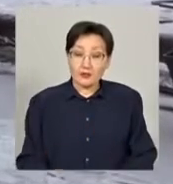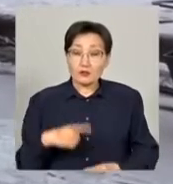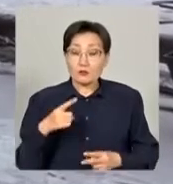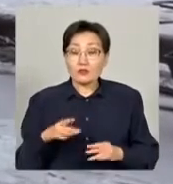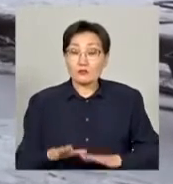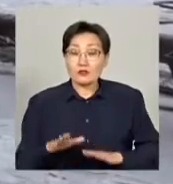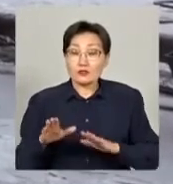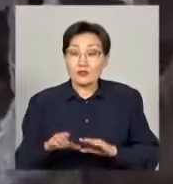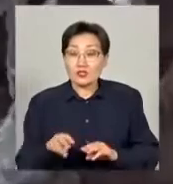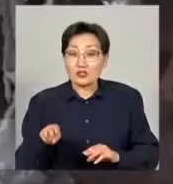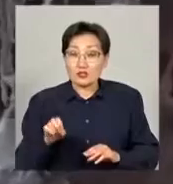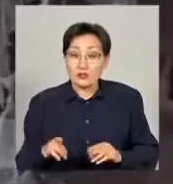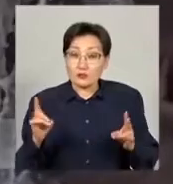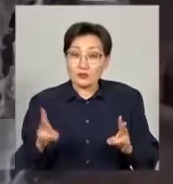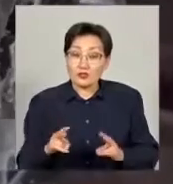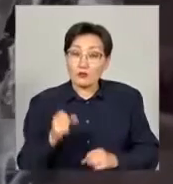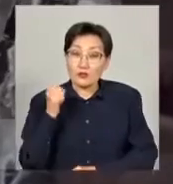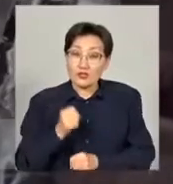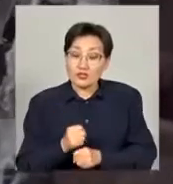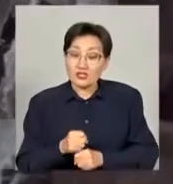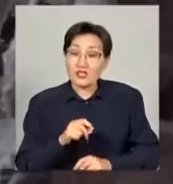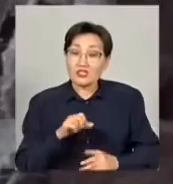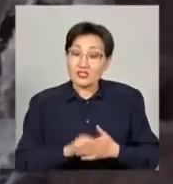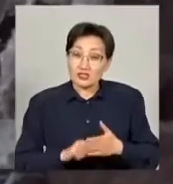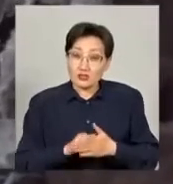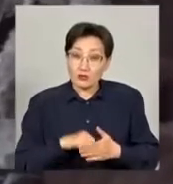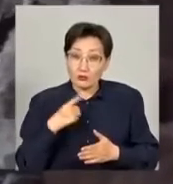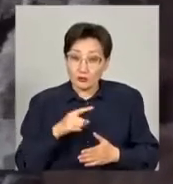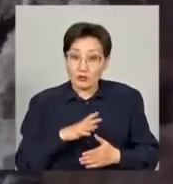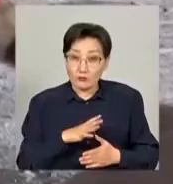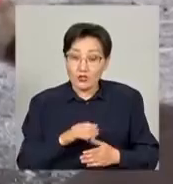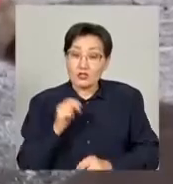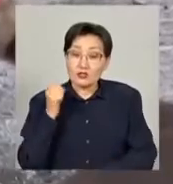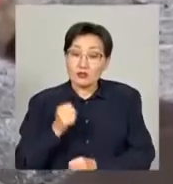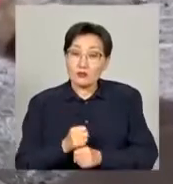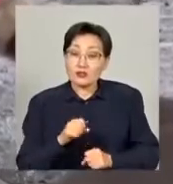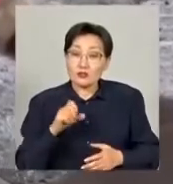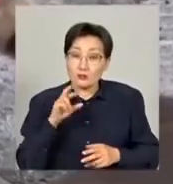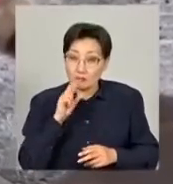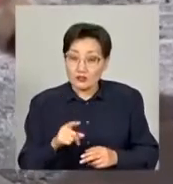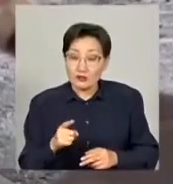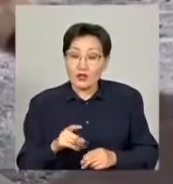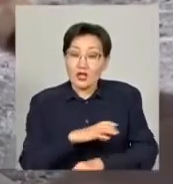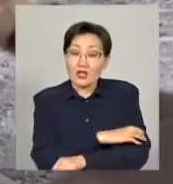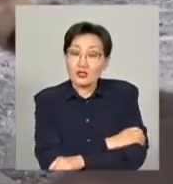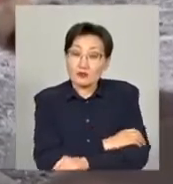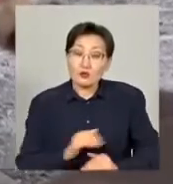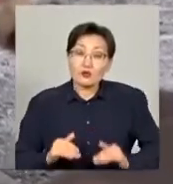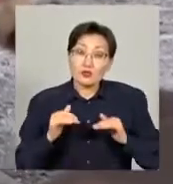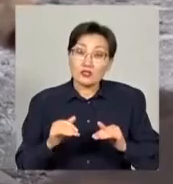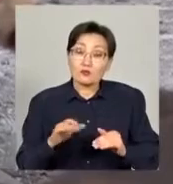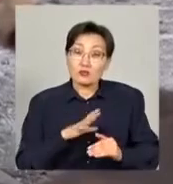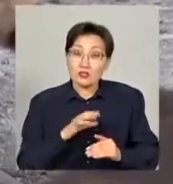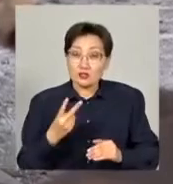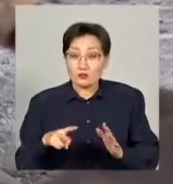кетейін, вице-премьер Роман Скляр апат жұмысшылардың кесірінен болды деген еді. Оның сөзінше, қызметкерлердің қателігінен бір уақытта қысым көтеріліп кеткен. Еске